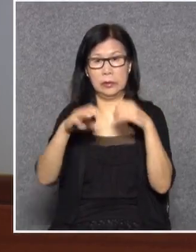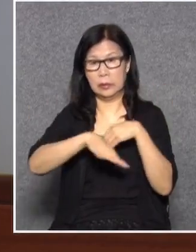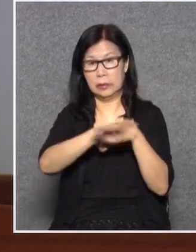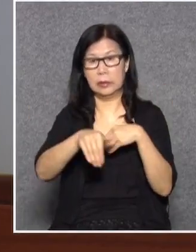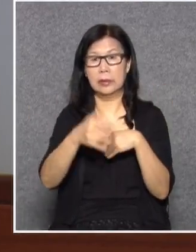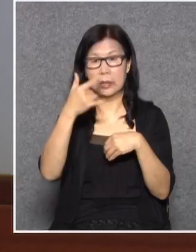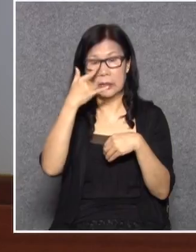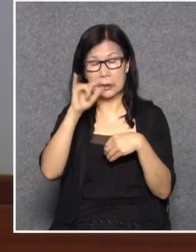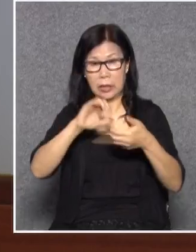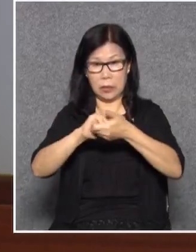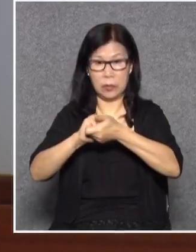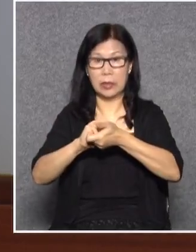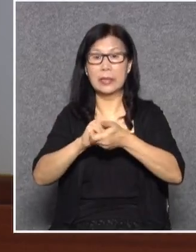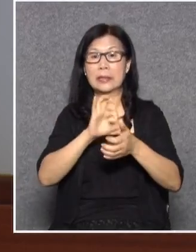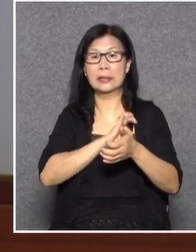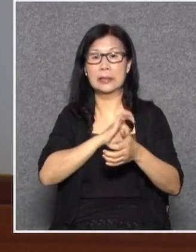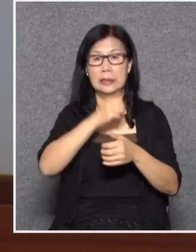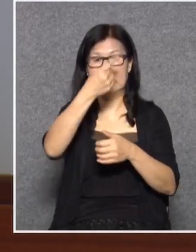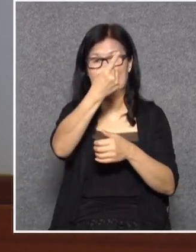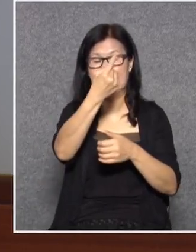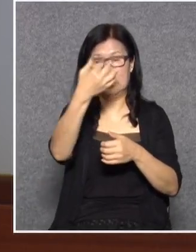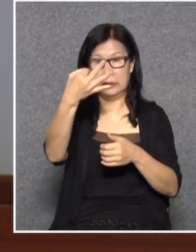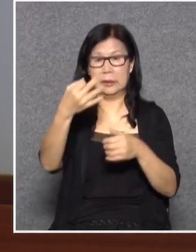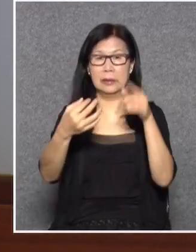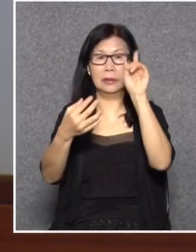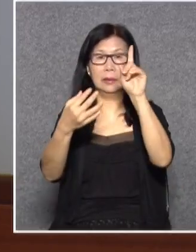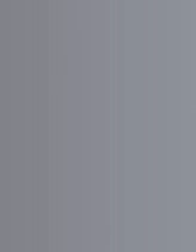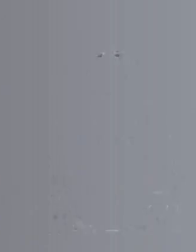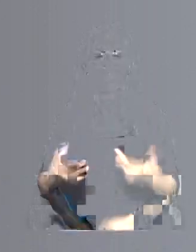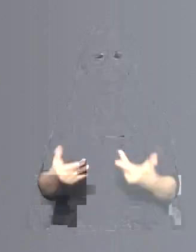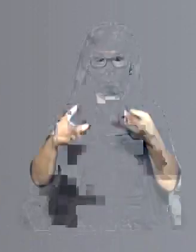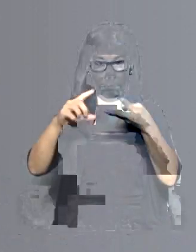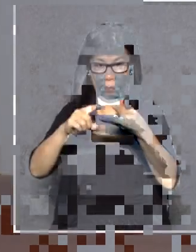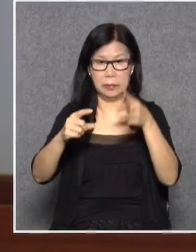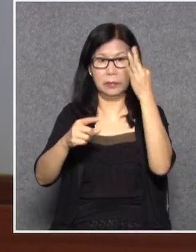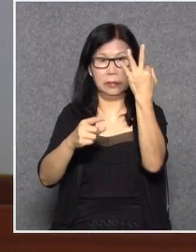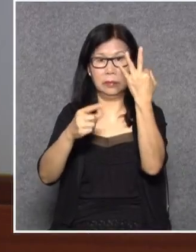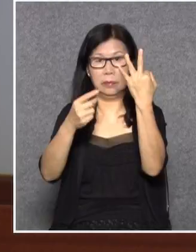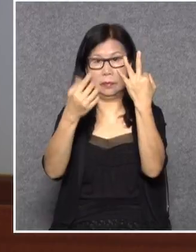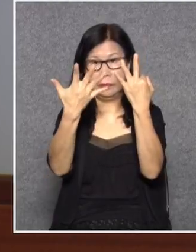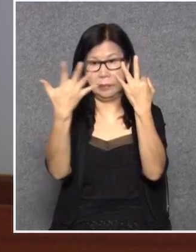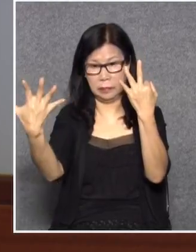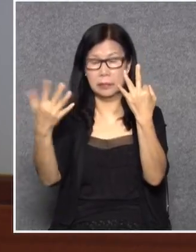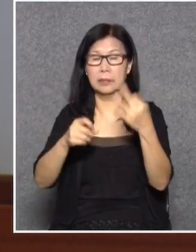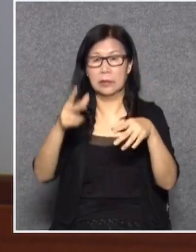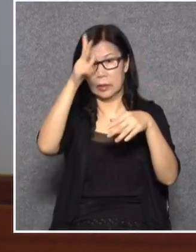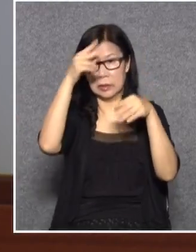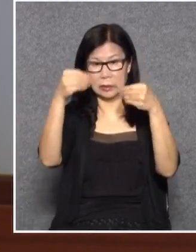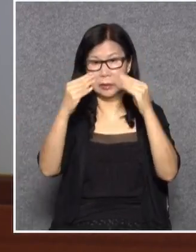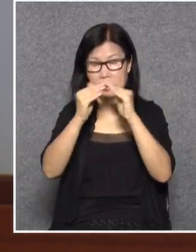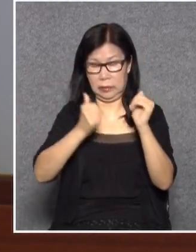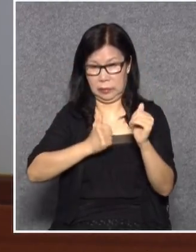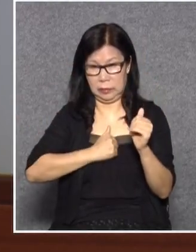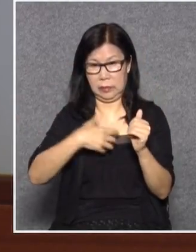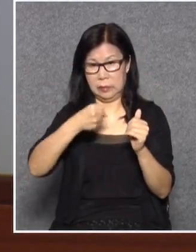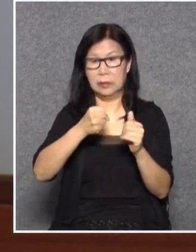同盟提出的三項修正案，包括了編號300以及編號355教育局局長吳克儉